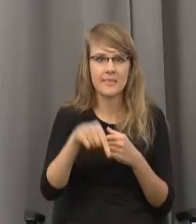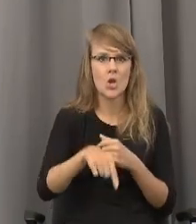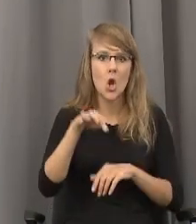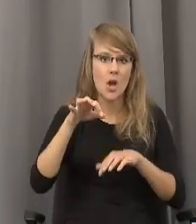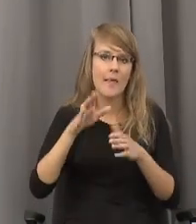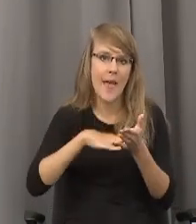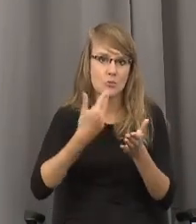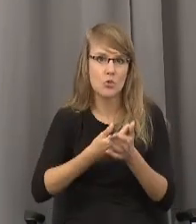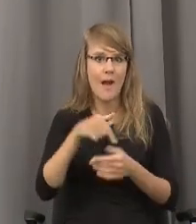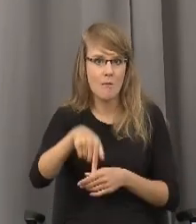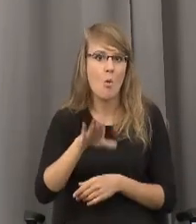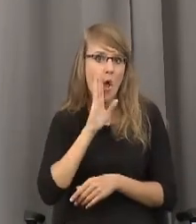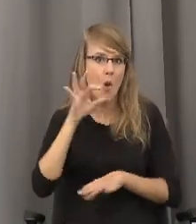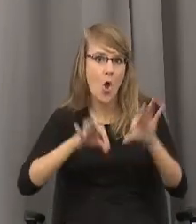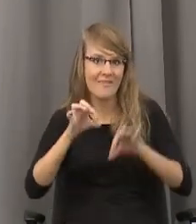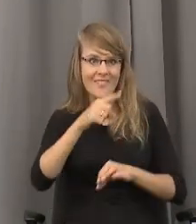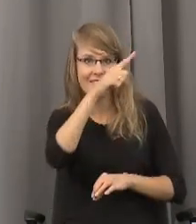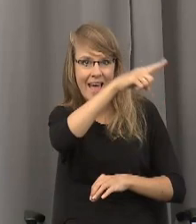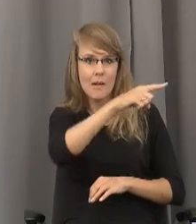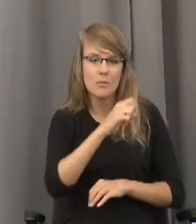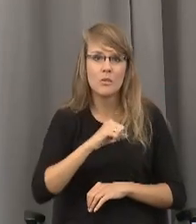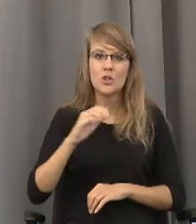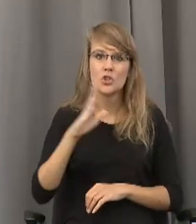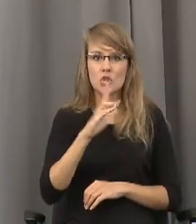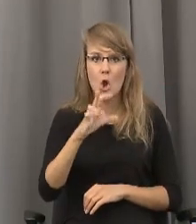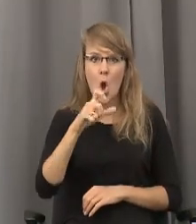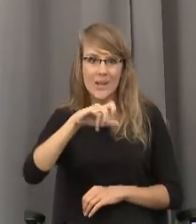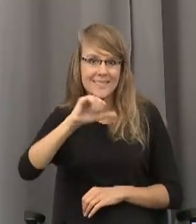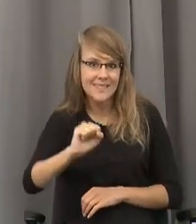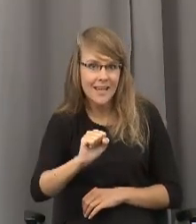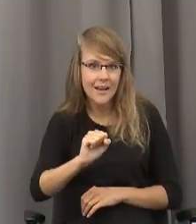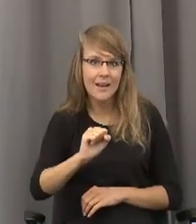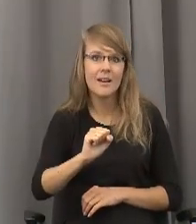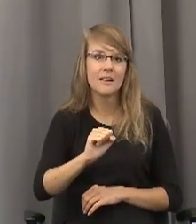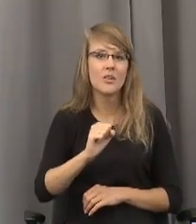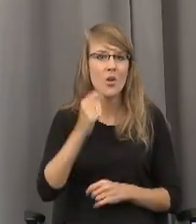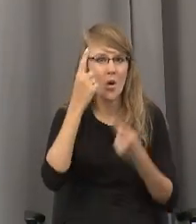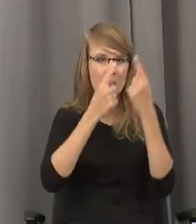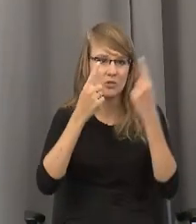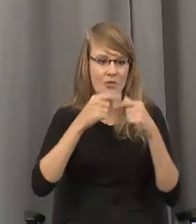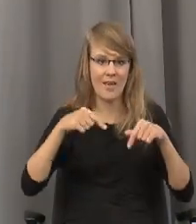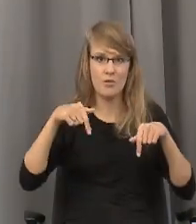się w Szkocji na przykład, to tu na moim miejscu stałby chory.